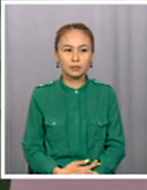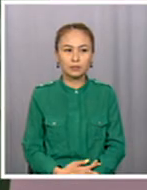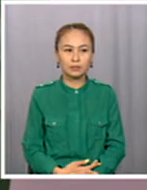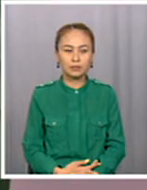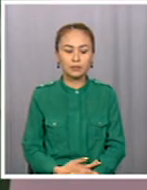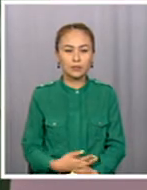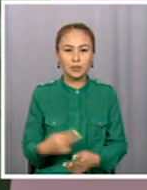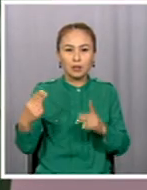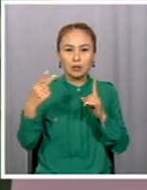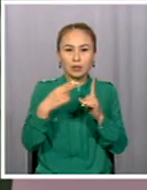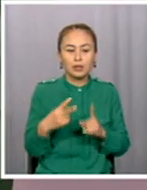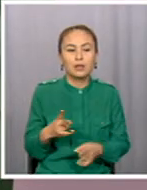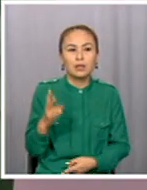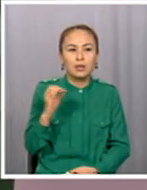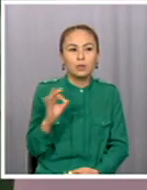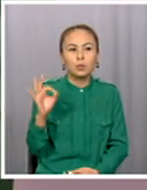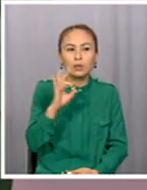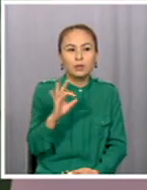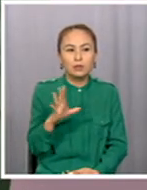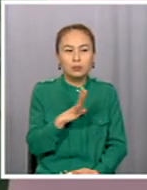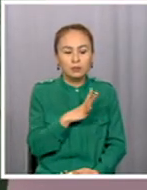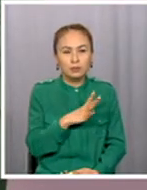Мәтін не туралы болды?